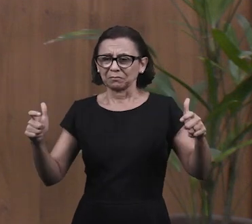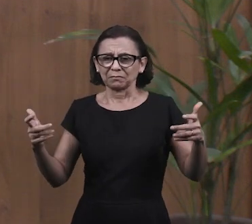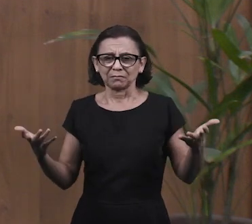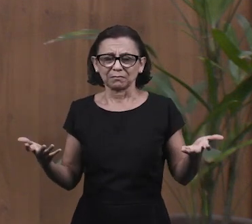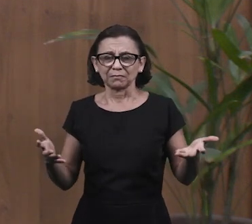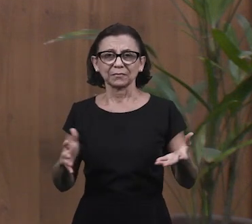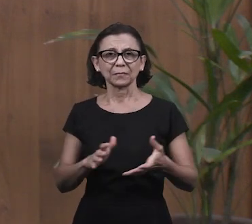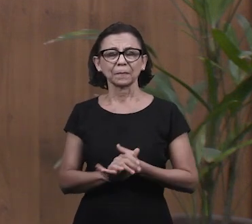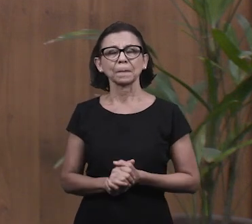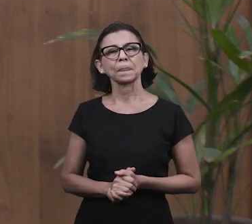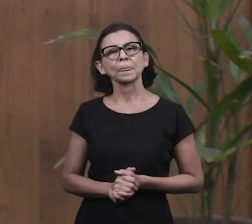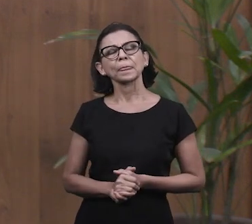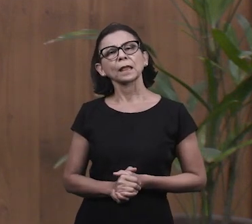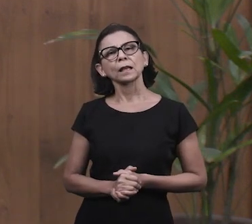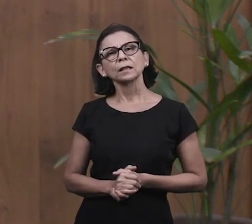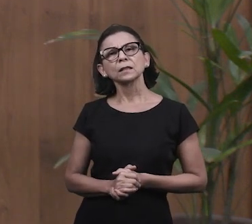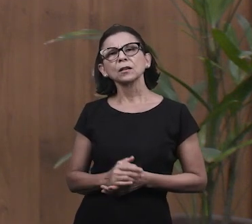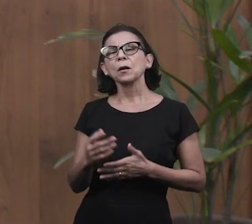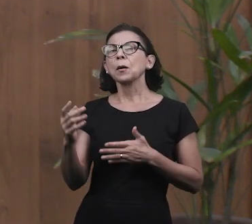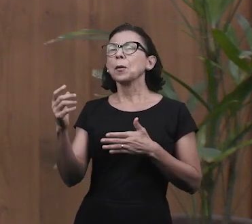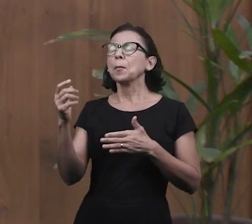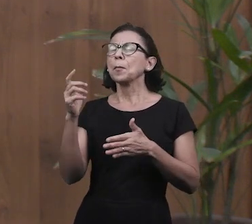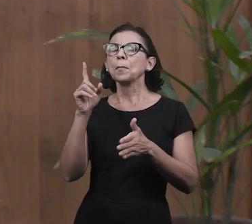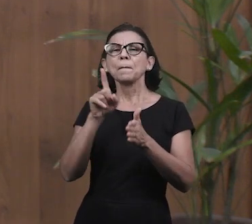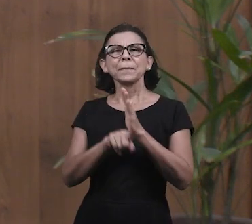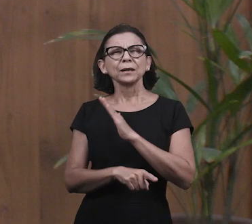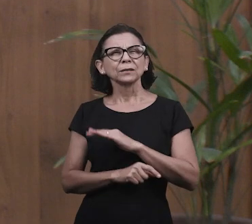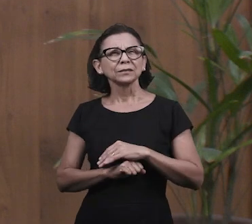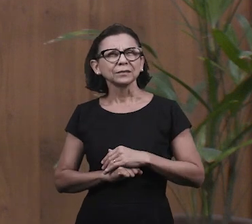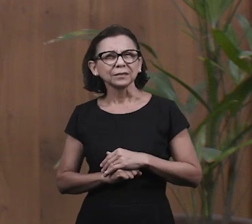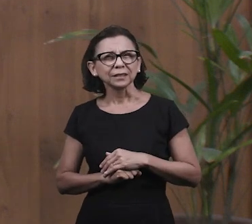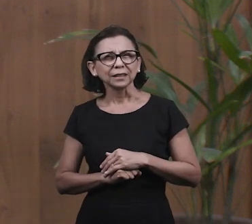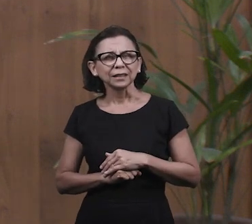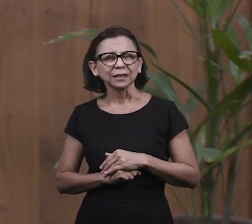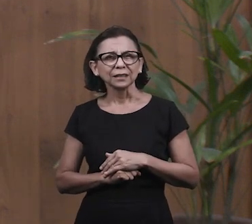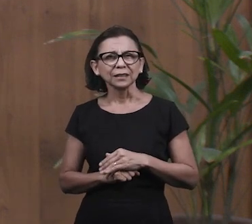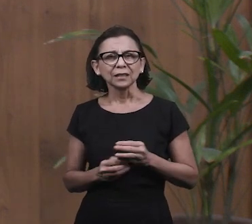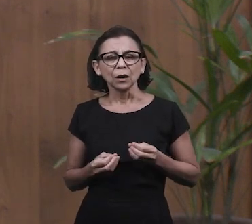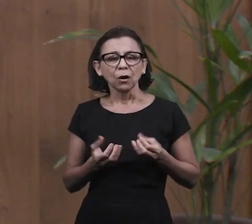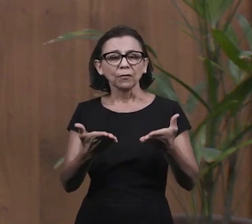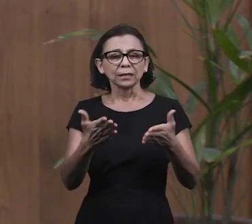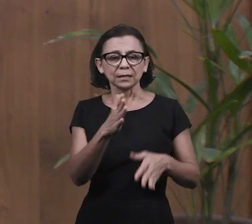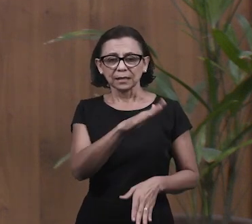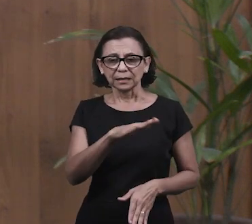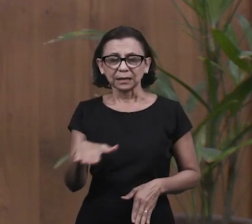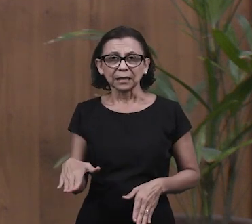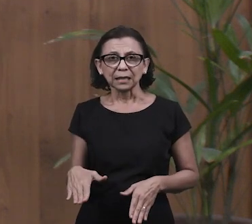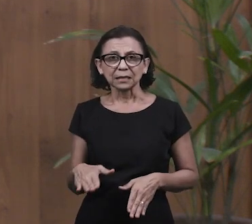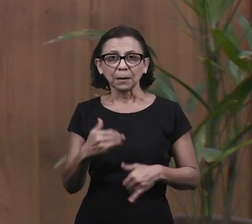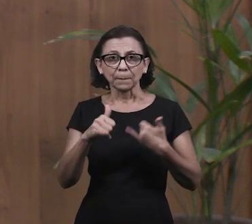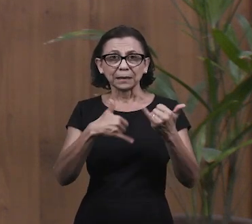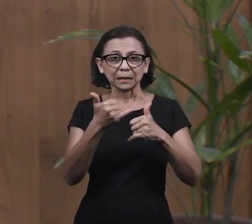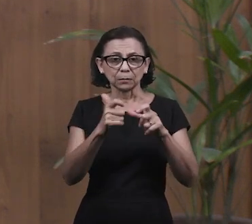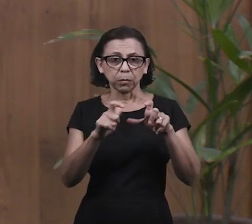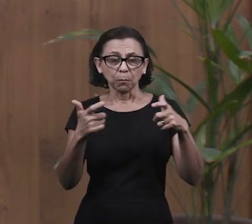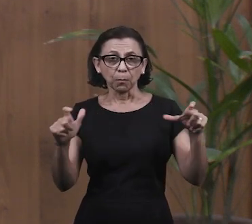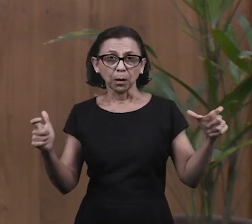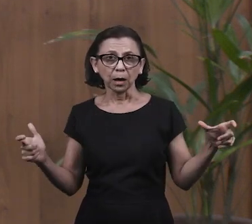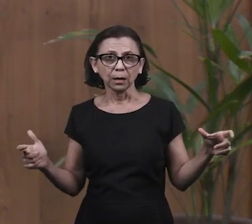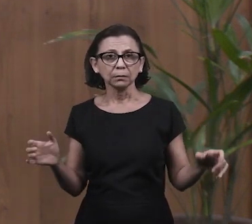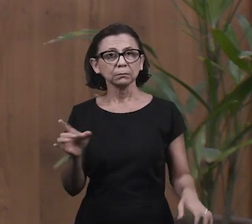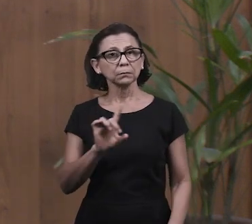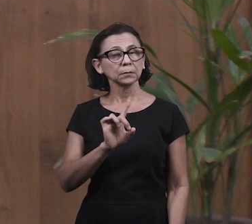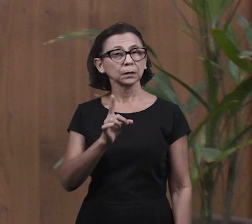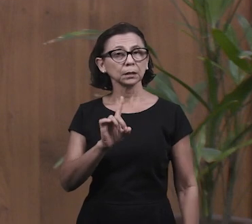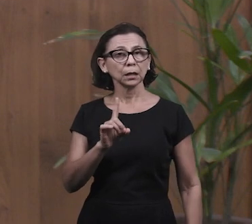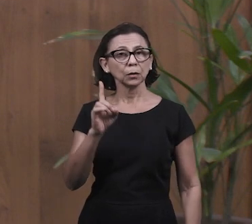peut fortifier les liens. Dans cette thématique, beaucoup de parents nous demandent, nous devons offrir beaucoup de jouets au